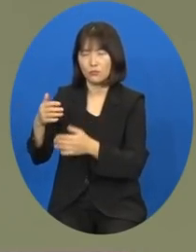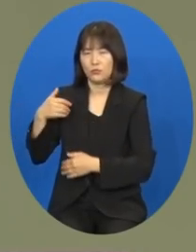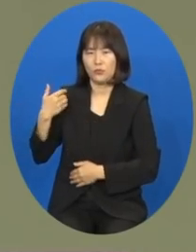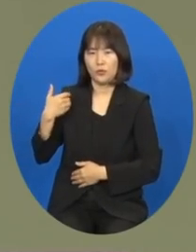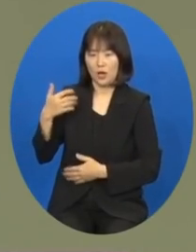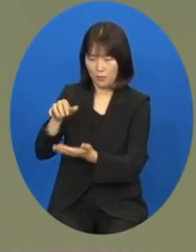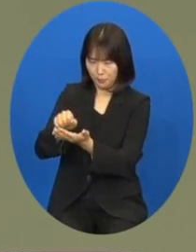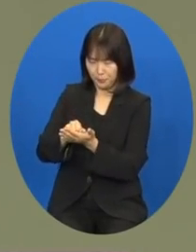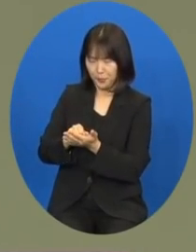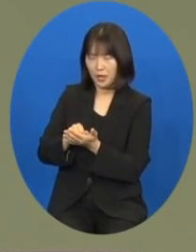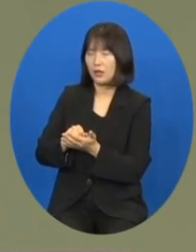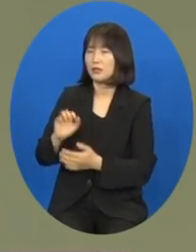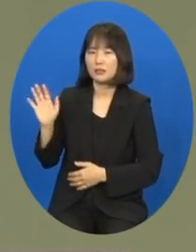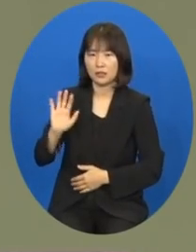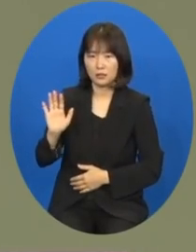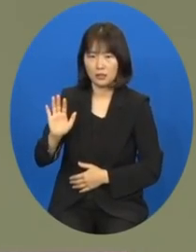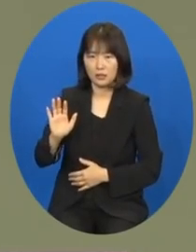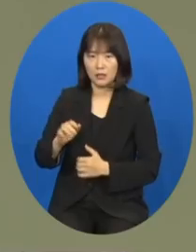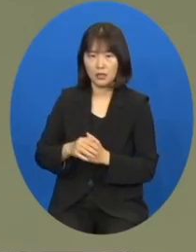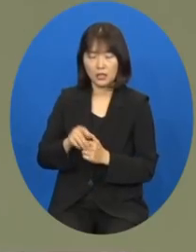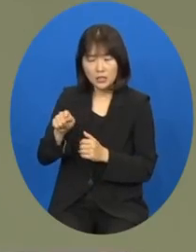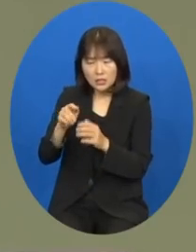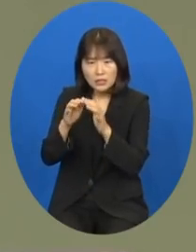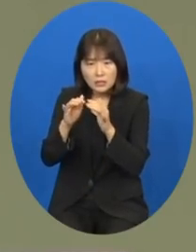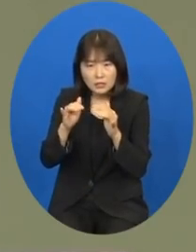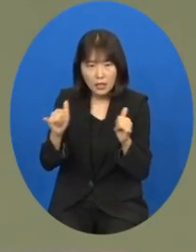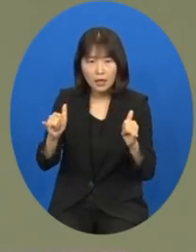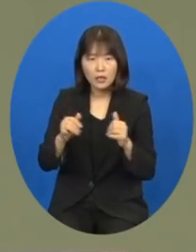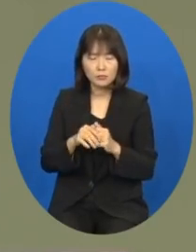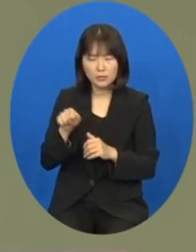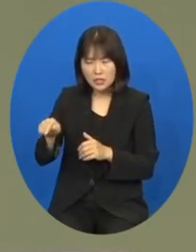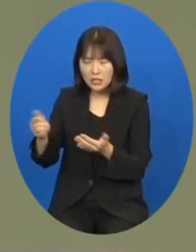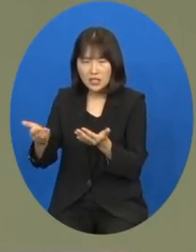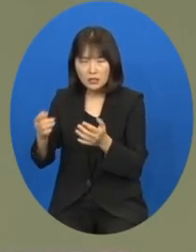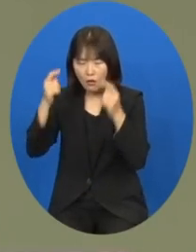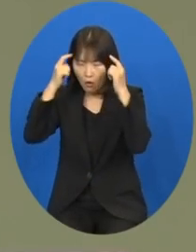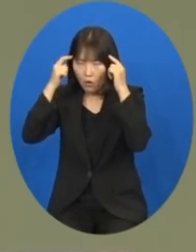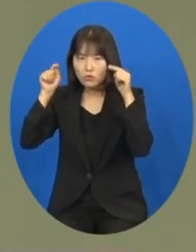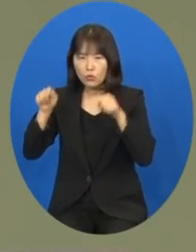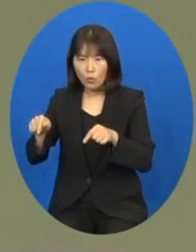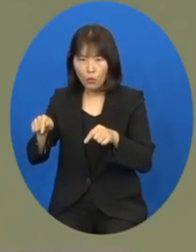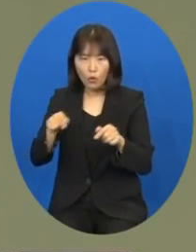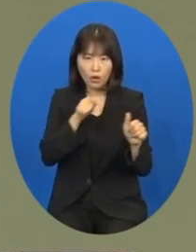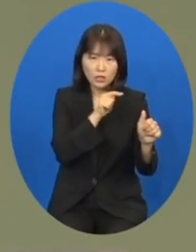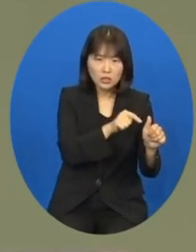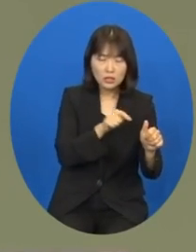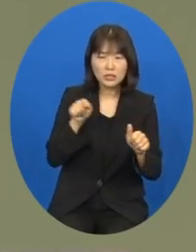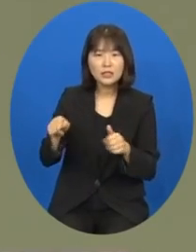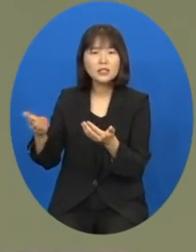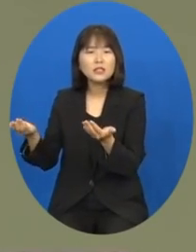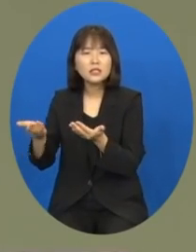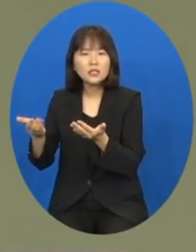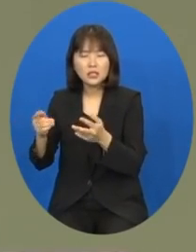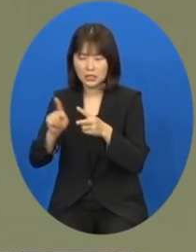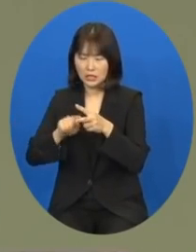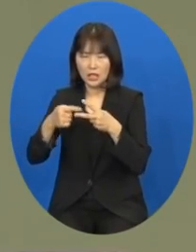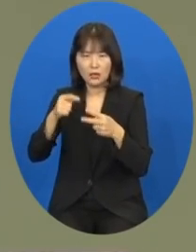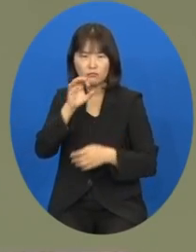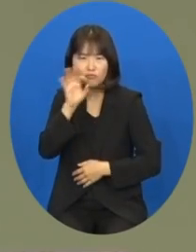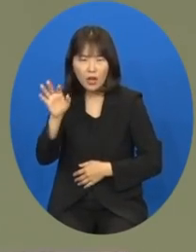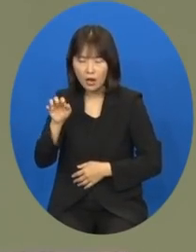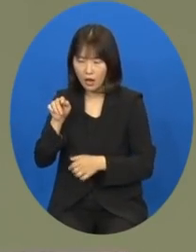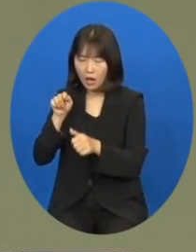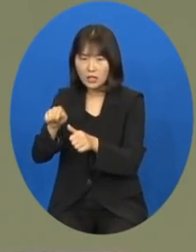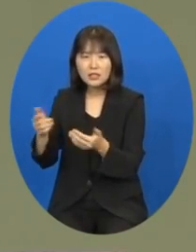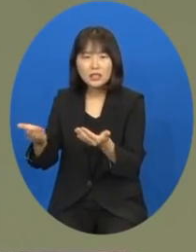받아들이지 아니한다 는 겁니다 그런 사람에게는 이런 일이 어리석은 이름이여 그런 이러한 일들에 이해할 수 없습니다 이런 일들은